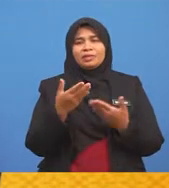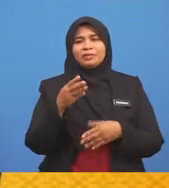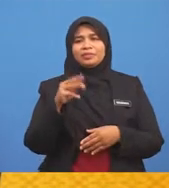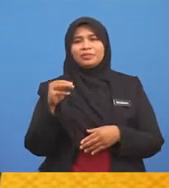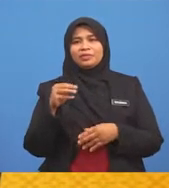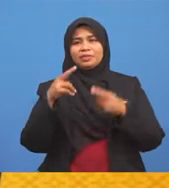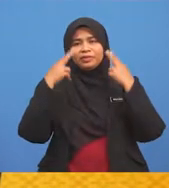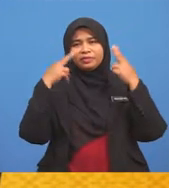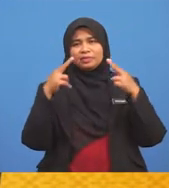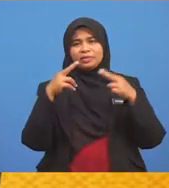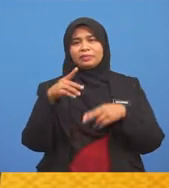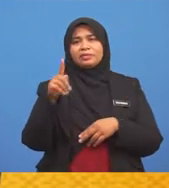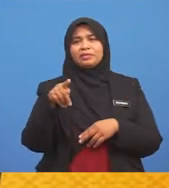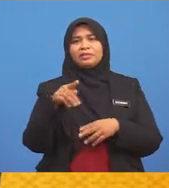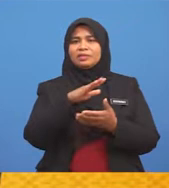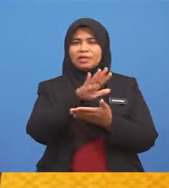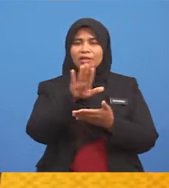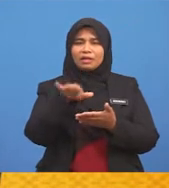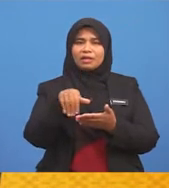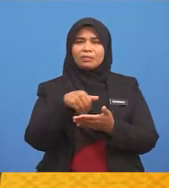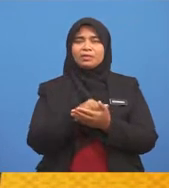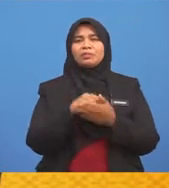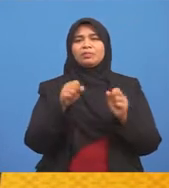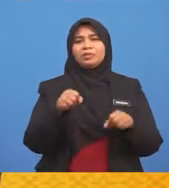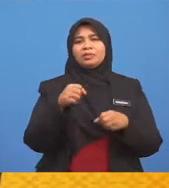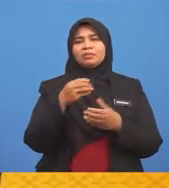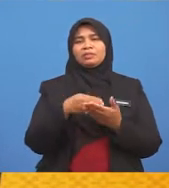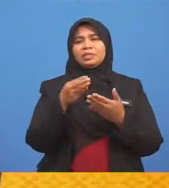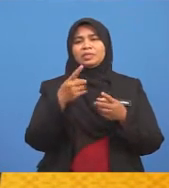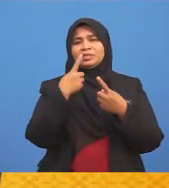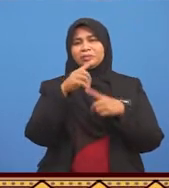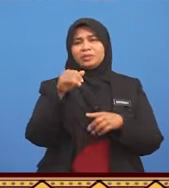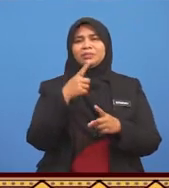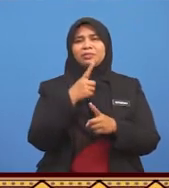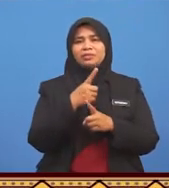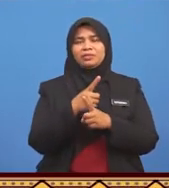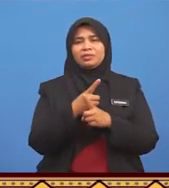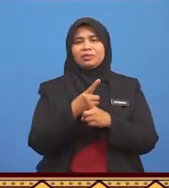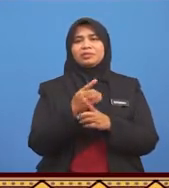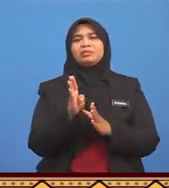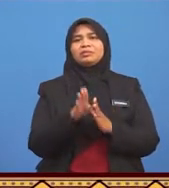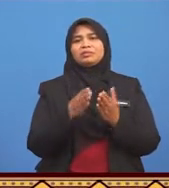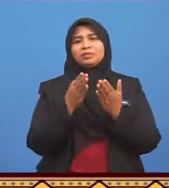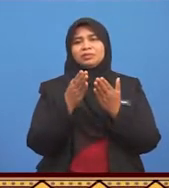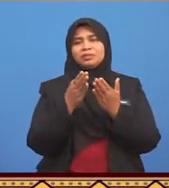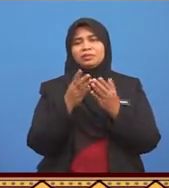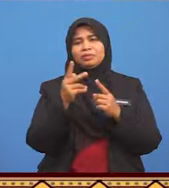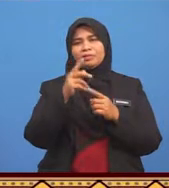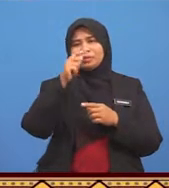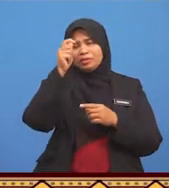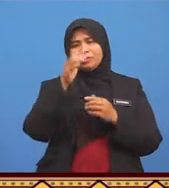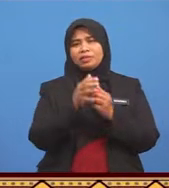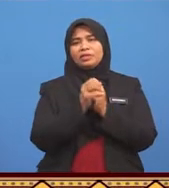murid-murid? Ustazah pasti semuanya mampu memberikan jawapan yang betul. Alhamdulillah,